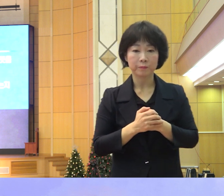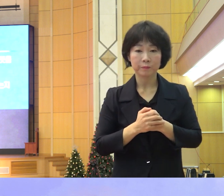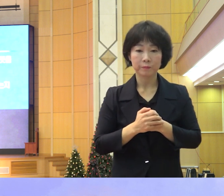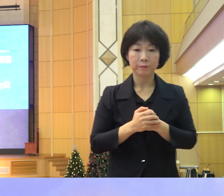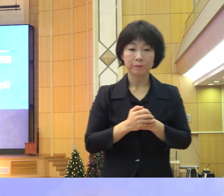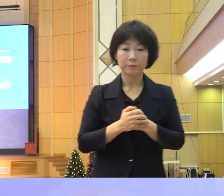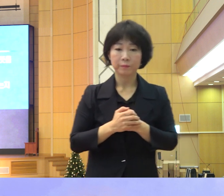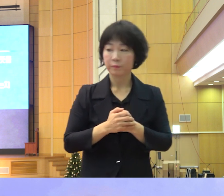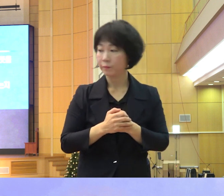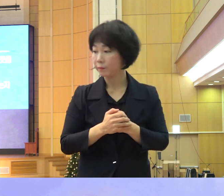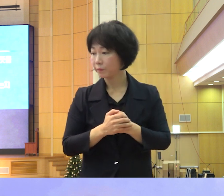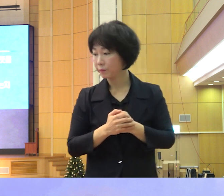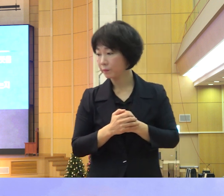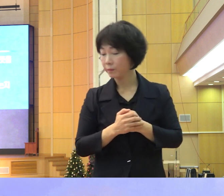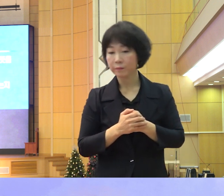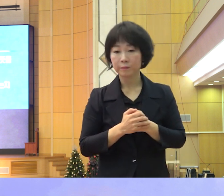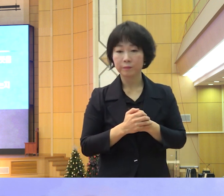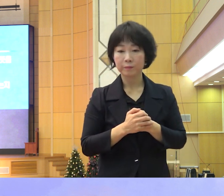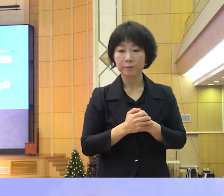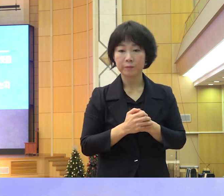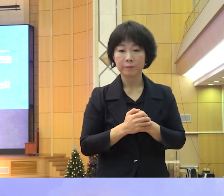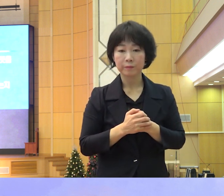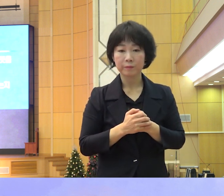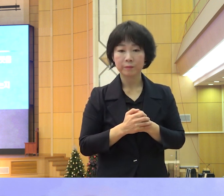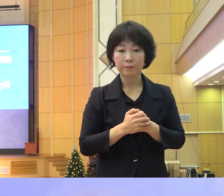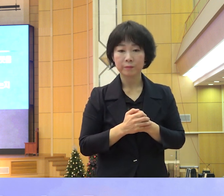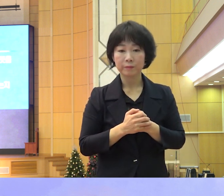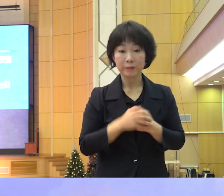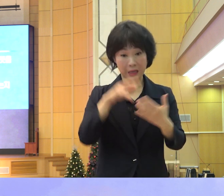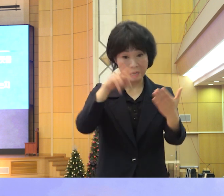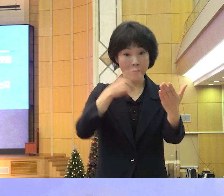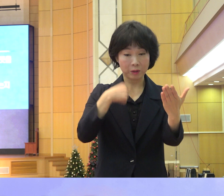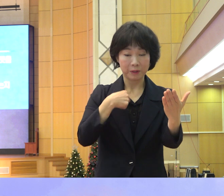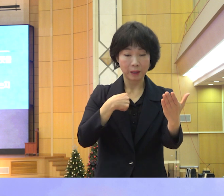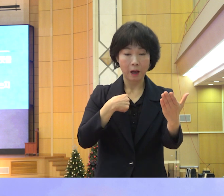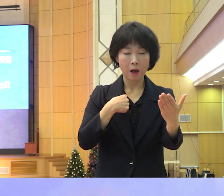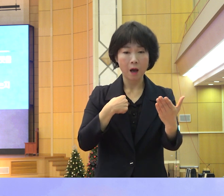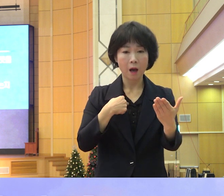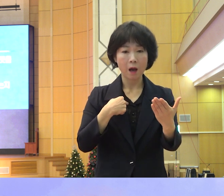다 찾았으면 함께 봉독하도록 하겠습니다.